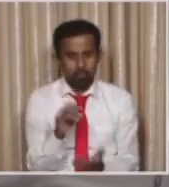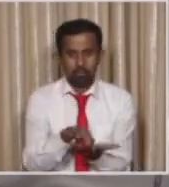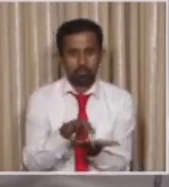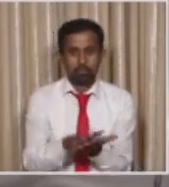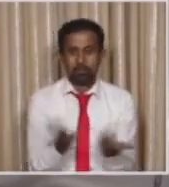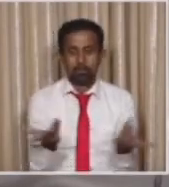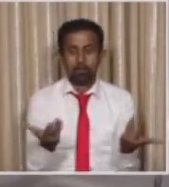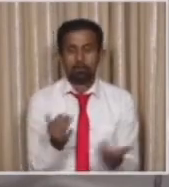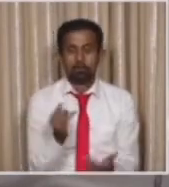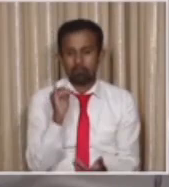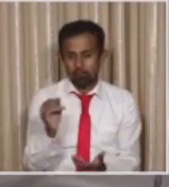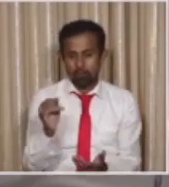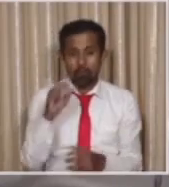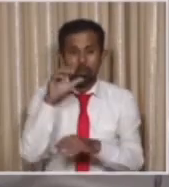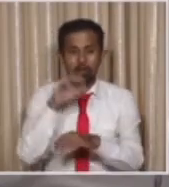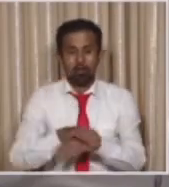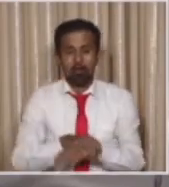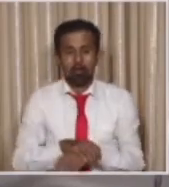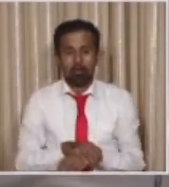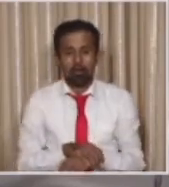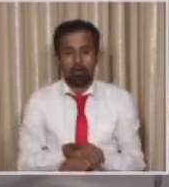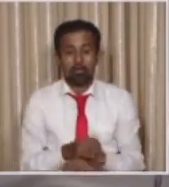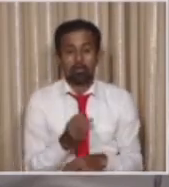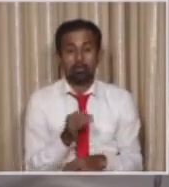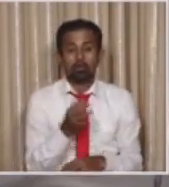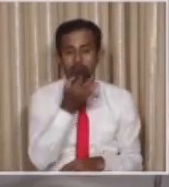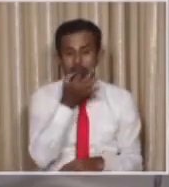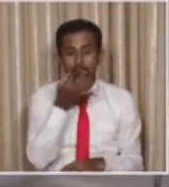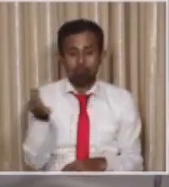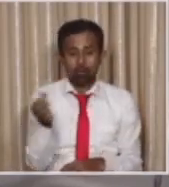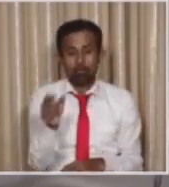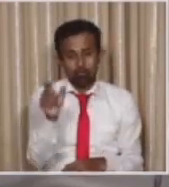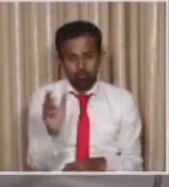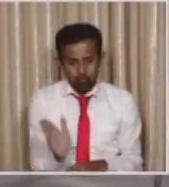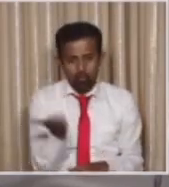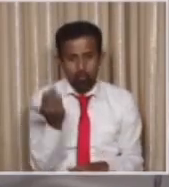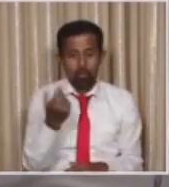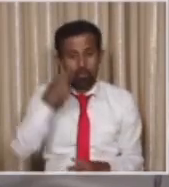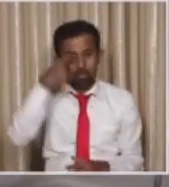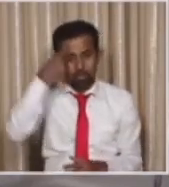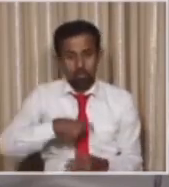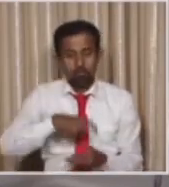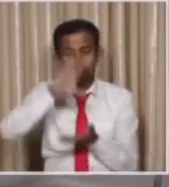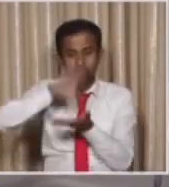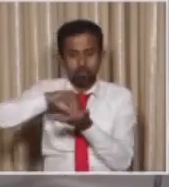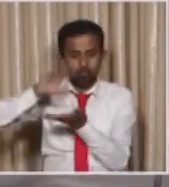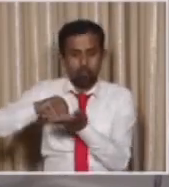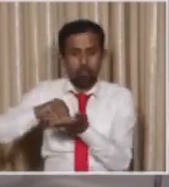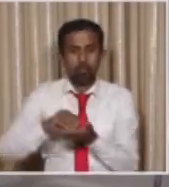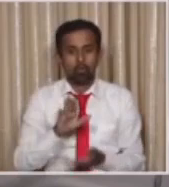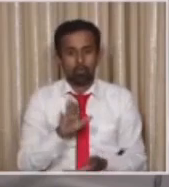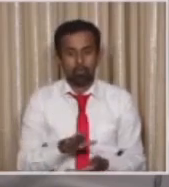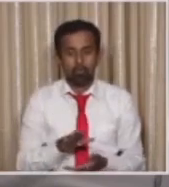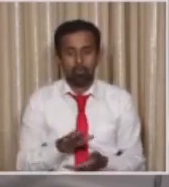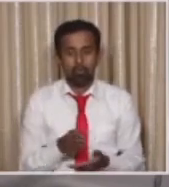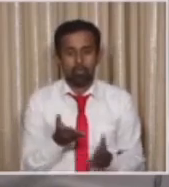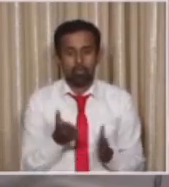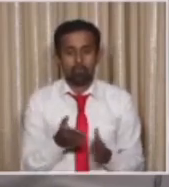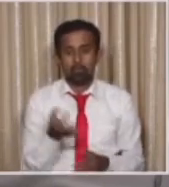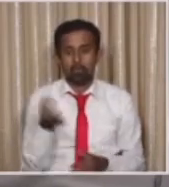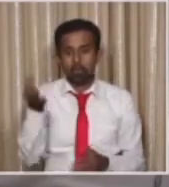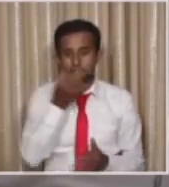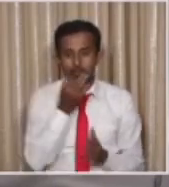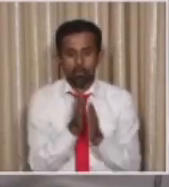ए चोदना उपकिरी मट चोदनाव नगनाय विसीन साक्षि सपयानोनि नमुत् मे